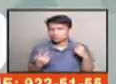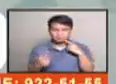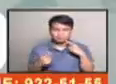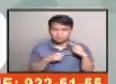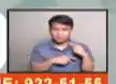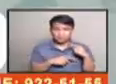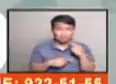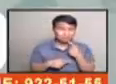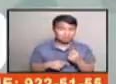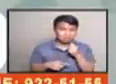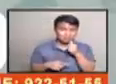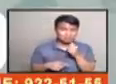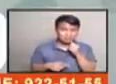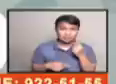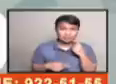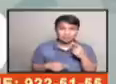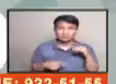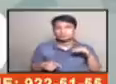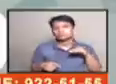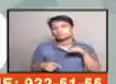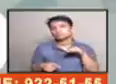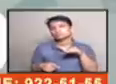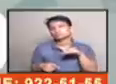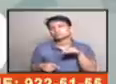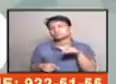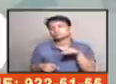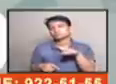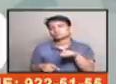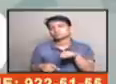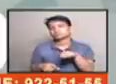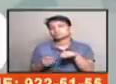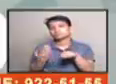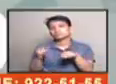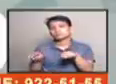Kasi po, sir, ganito po yan. Bumabaybay na po ako, parehas po kami.